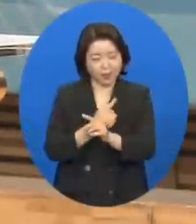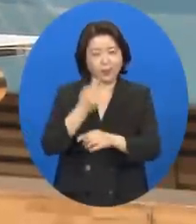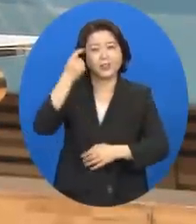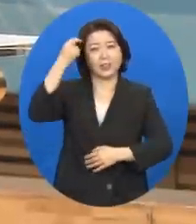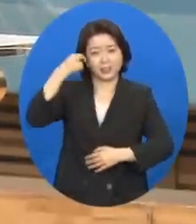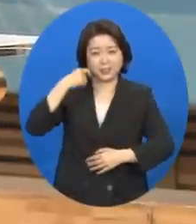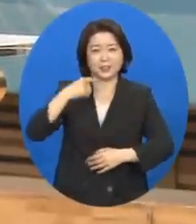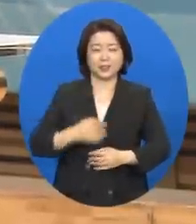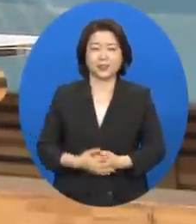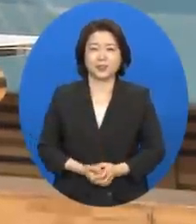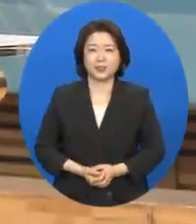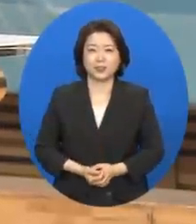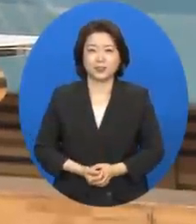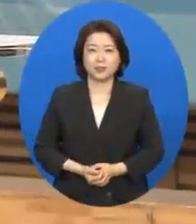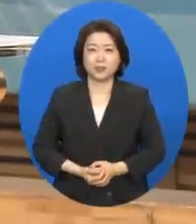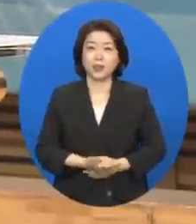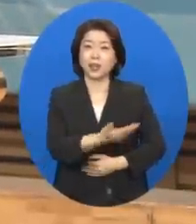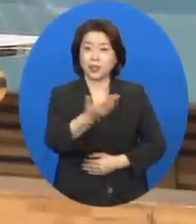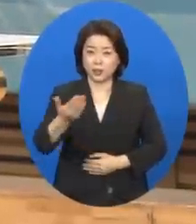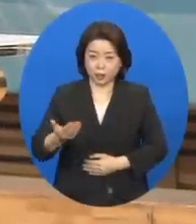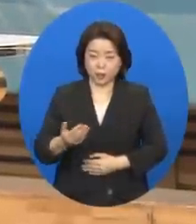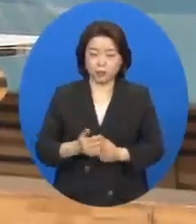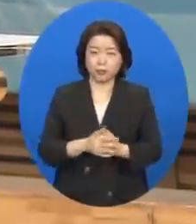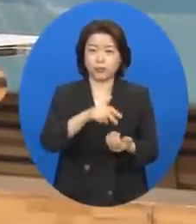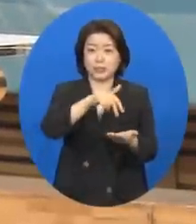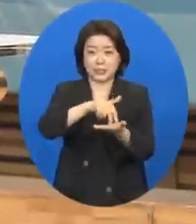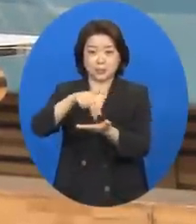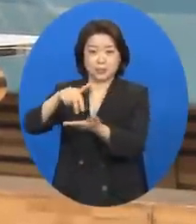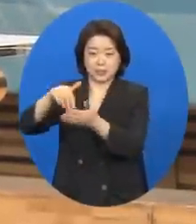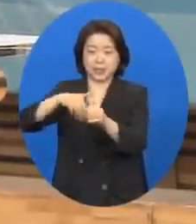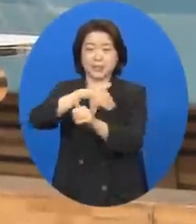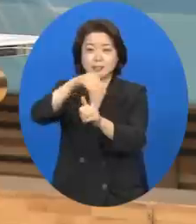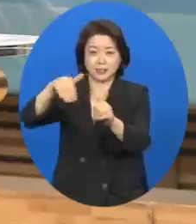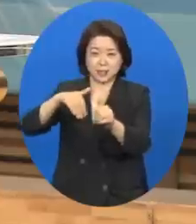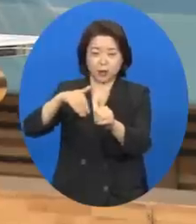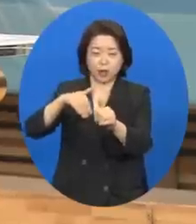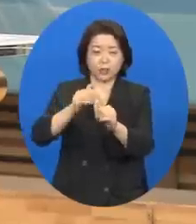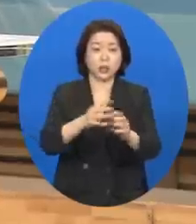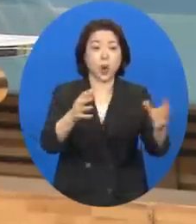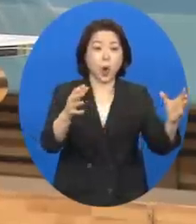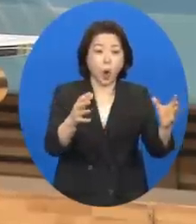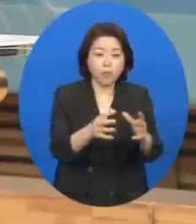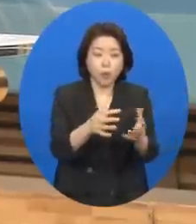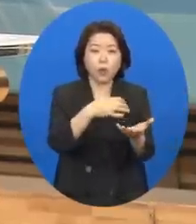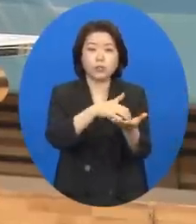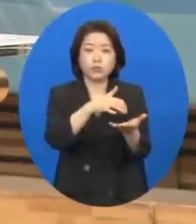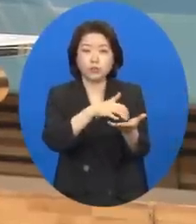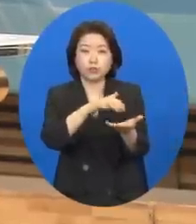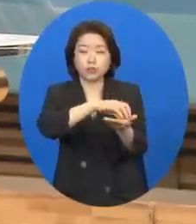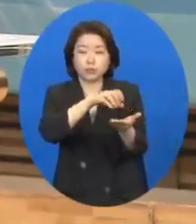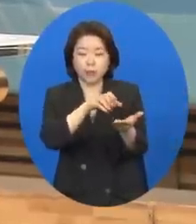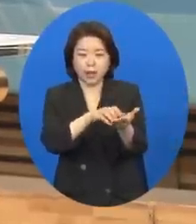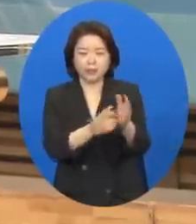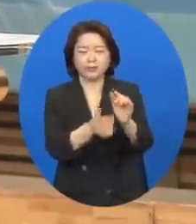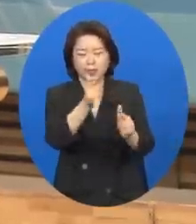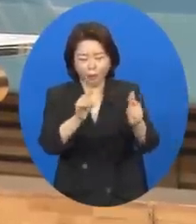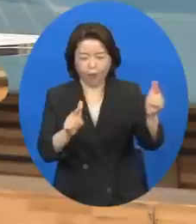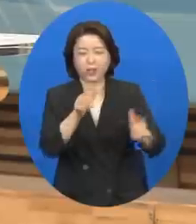느꼈습니다. 여러분도 여러분의 형편이 여러분 모인 사람 수만큼 처지가 다르실